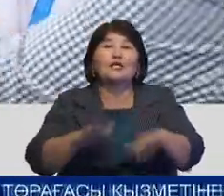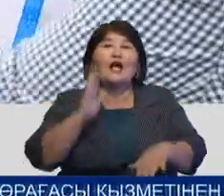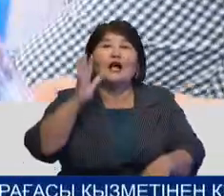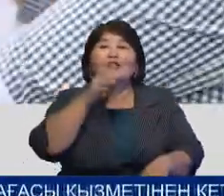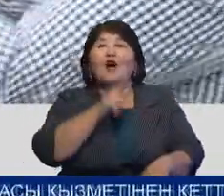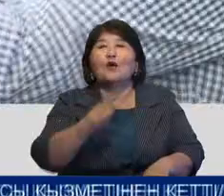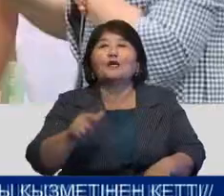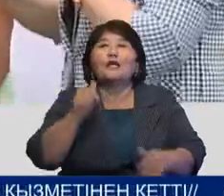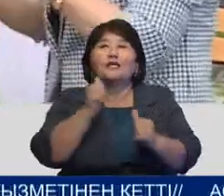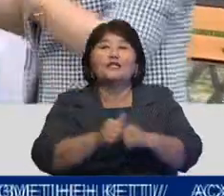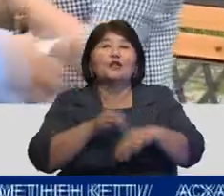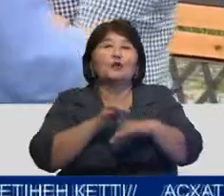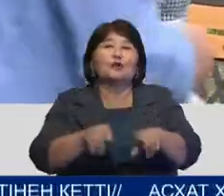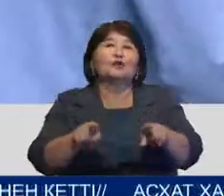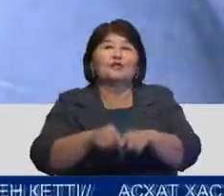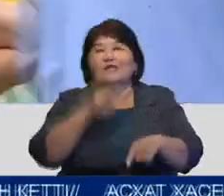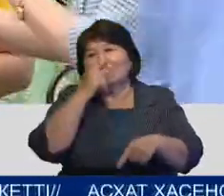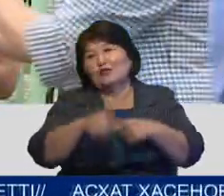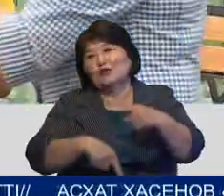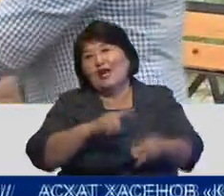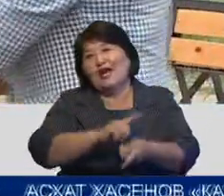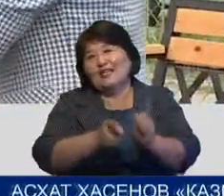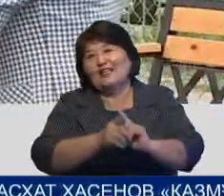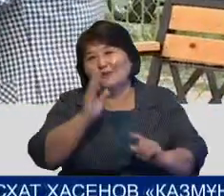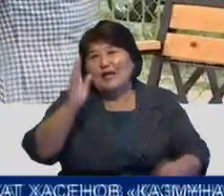алдағы уақытта да жиі өткізіп тұруды дәстүрге айналдырмақшы.